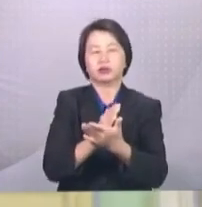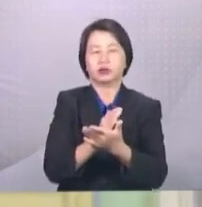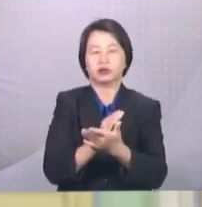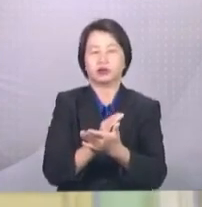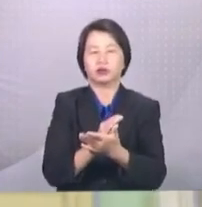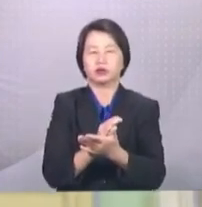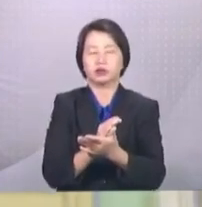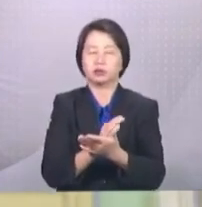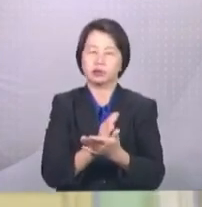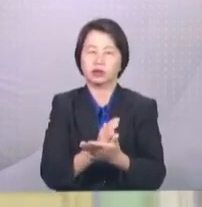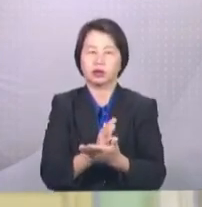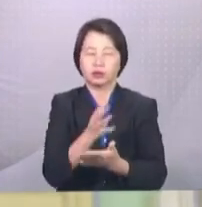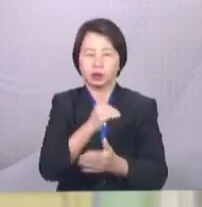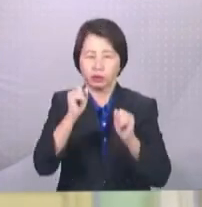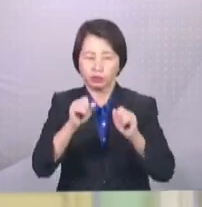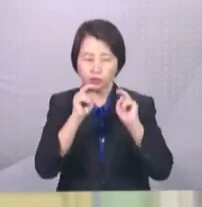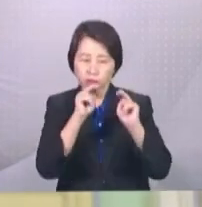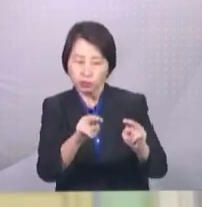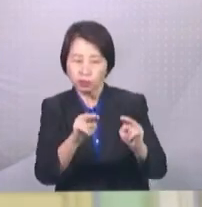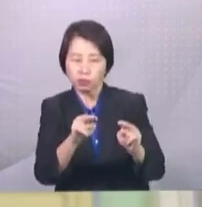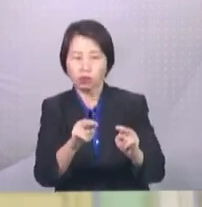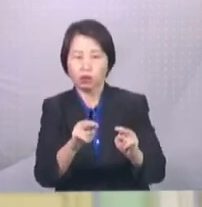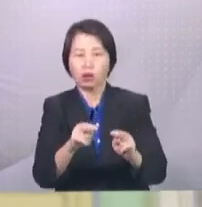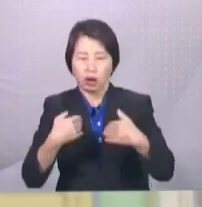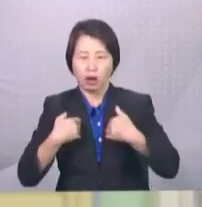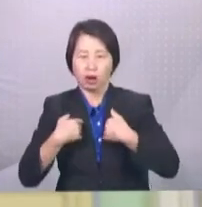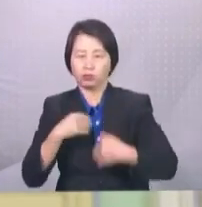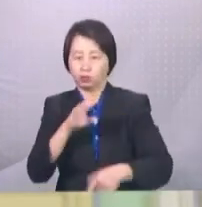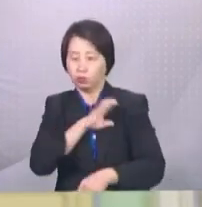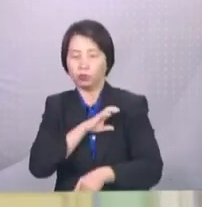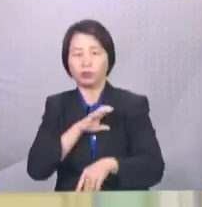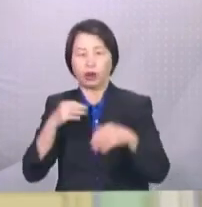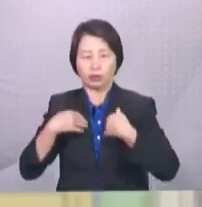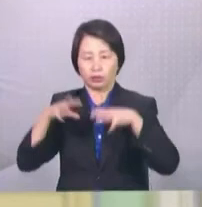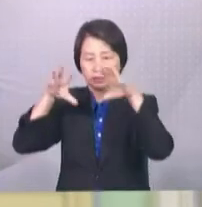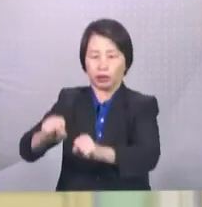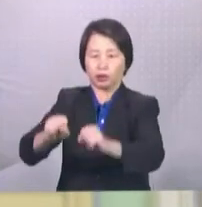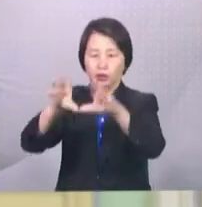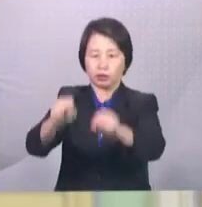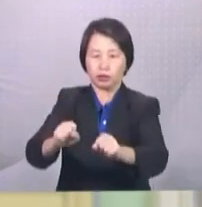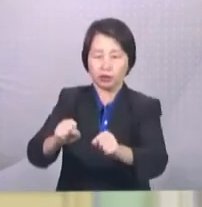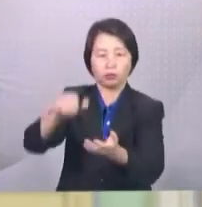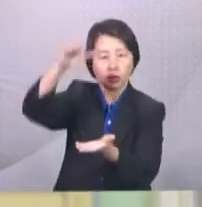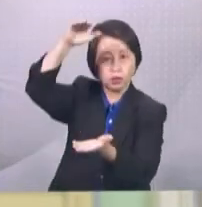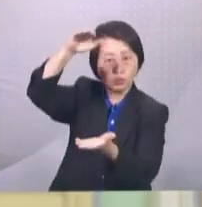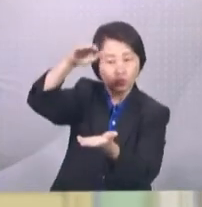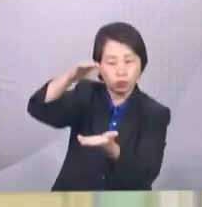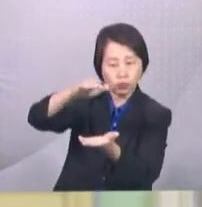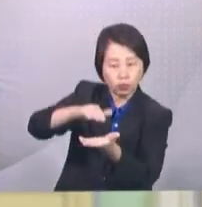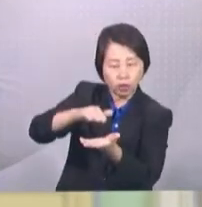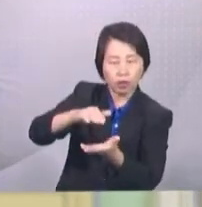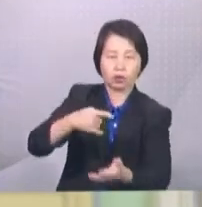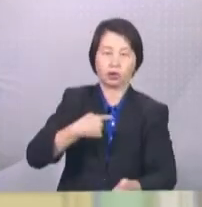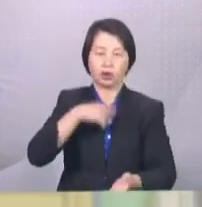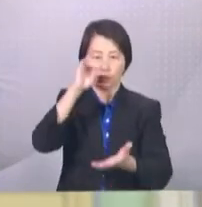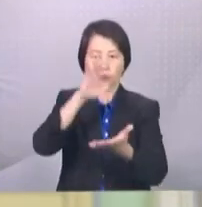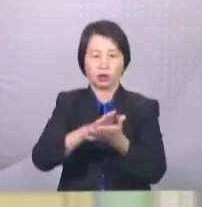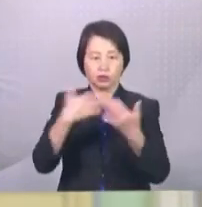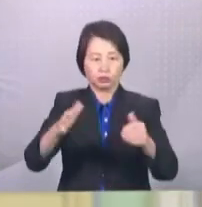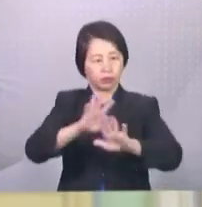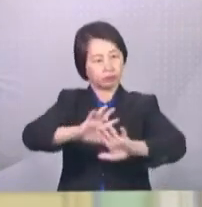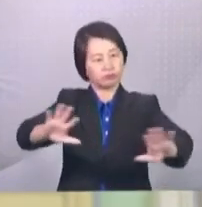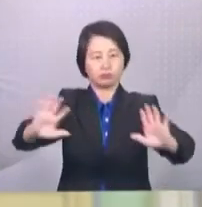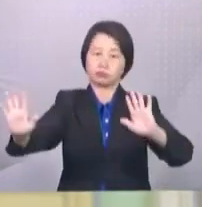dan di kita dapat dilihat dari segi tangkapan pihak polis malam sudah berkurangan Septi kalau ditelepon reda